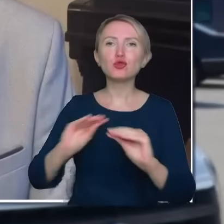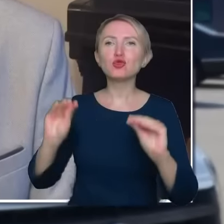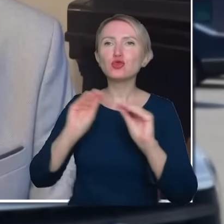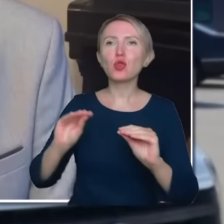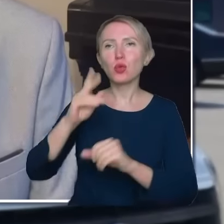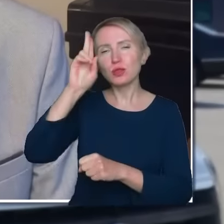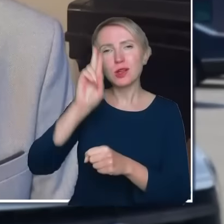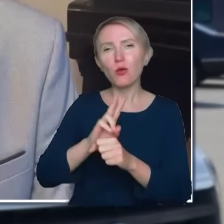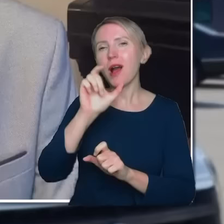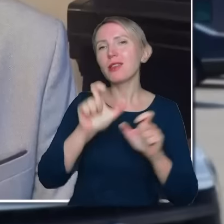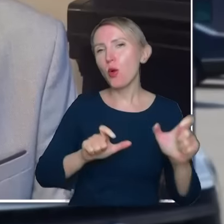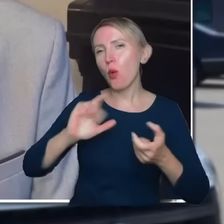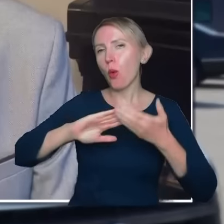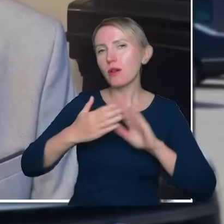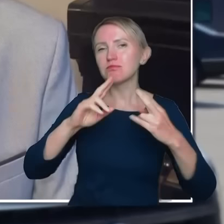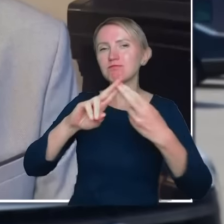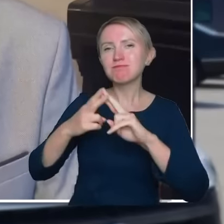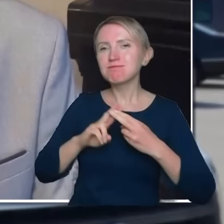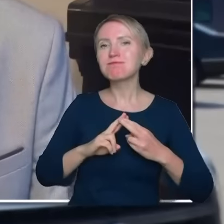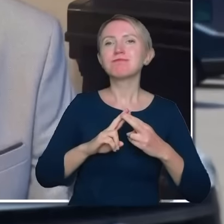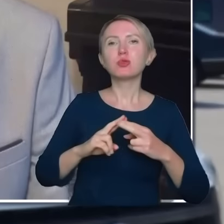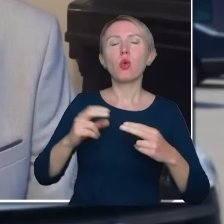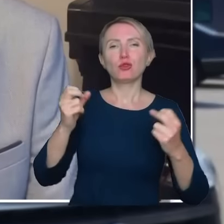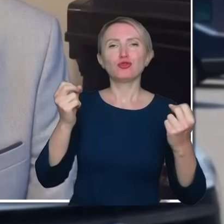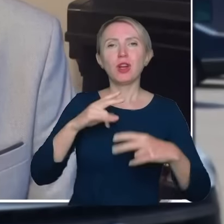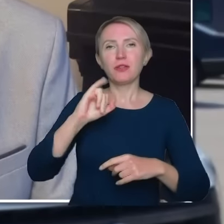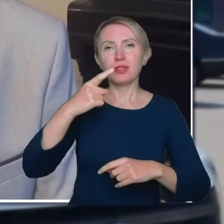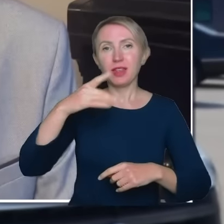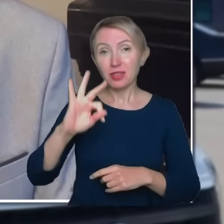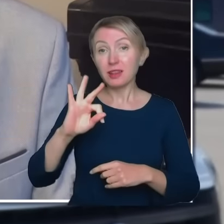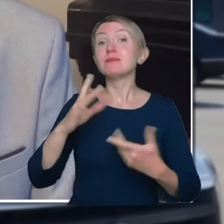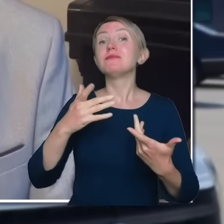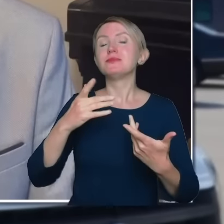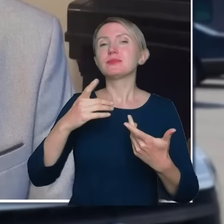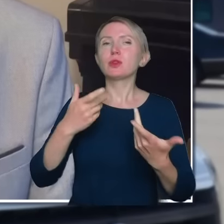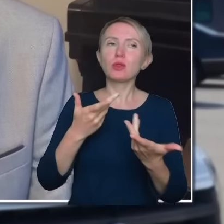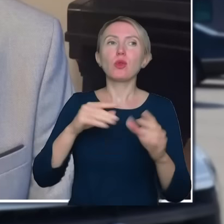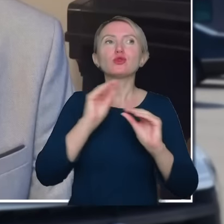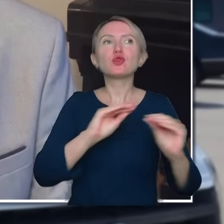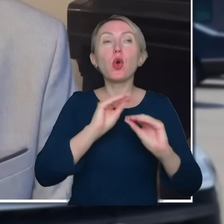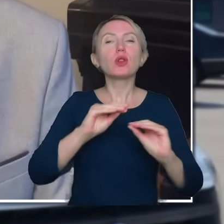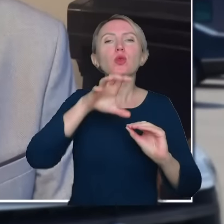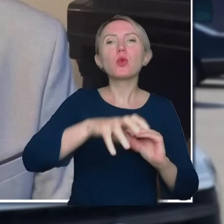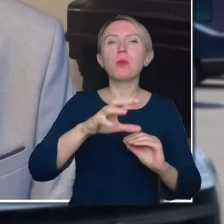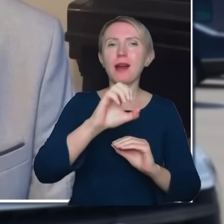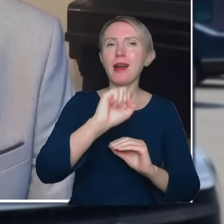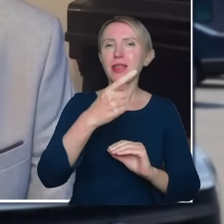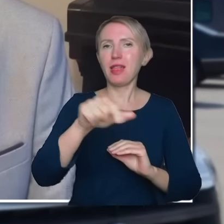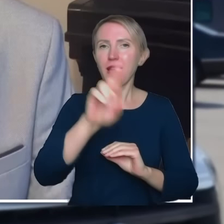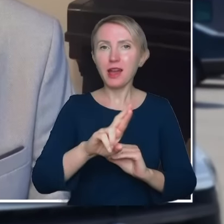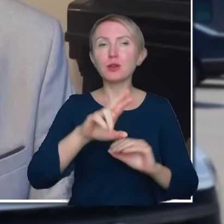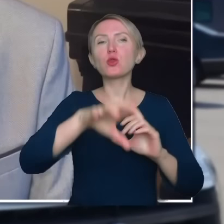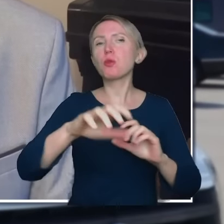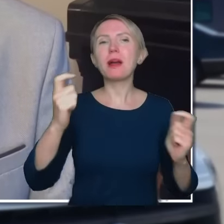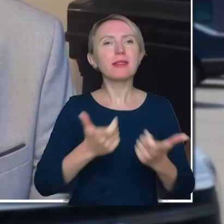zaufane osoby obecnego szefa ITD i właśnie szkolili z tak zwanych ADR-ów, czyli przewozu towarów niebezpiecznych. Ja